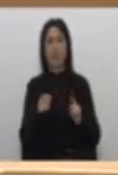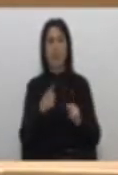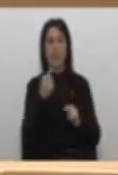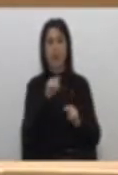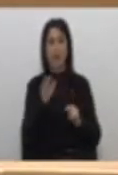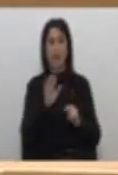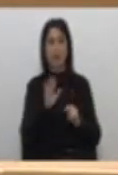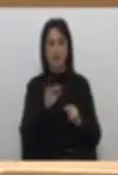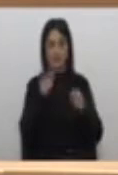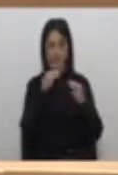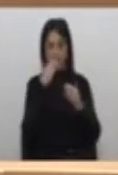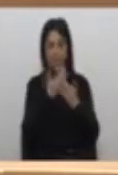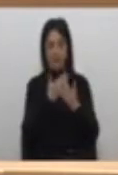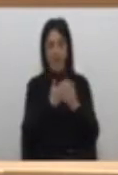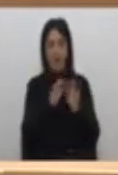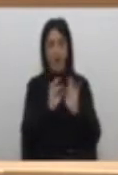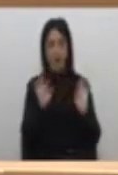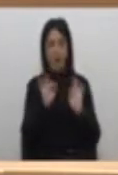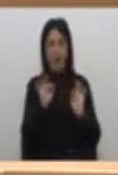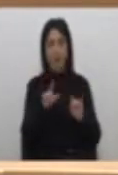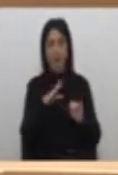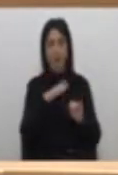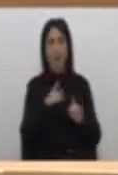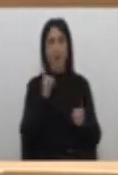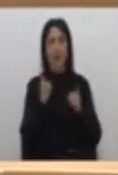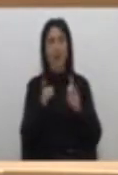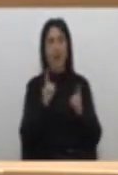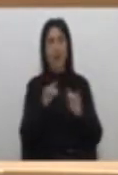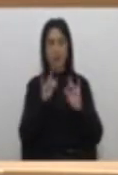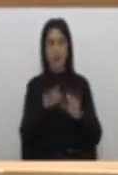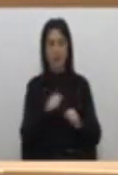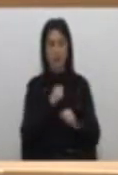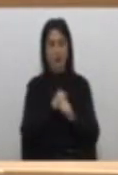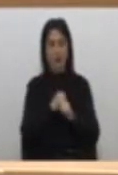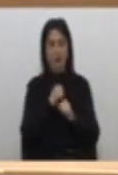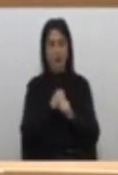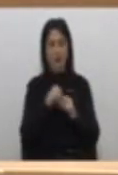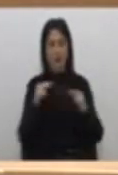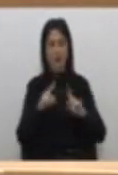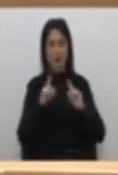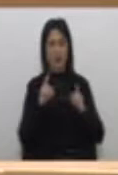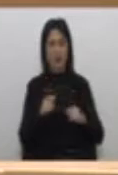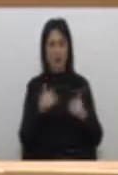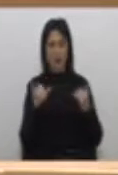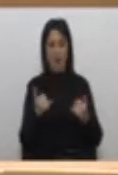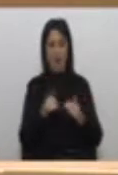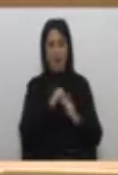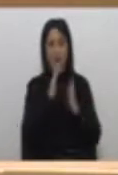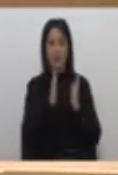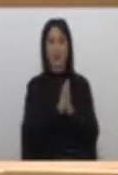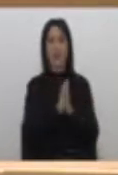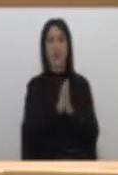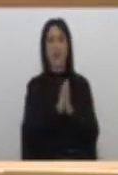არამხოლოდ დეკლარირებულად აქვს ნათქვამი, არამედ რეალური საქმით აქვს დადასტურებული. ახლა